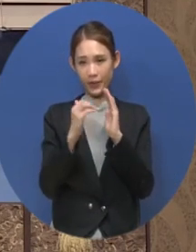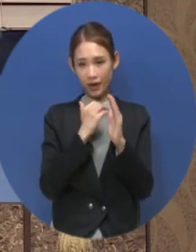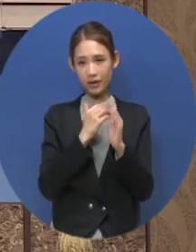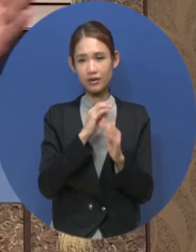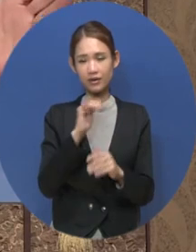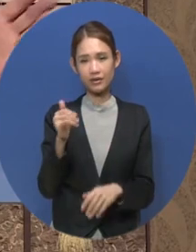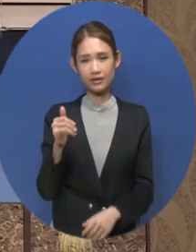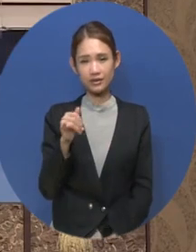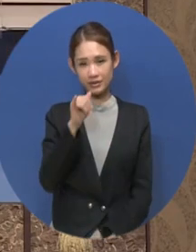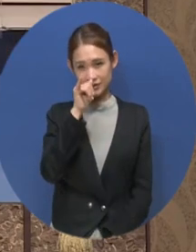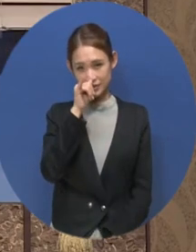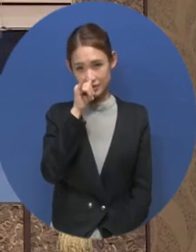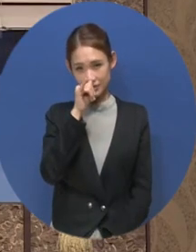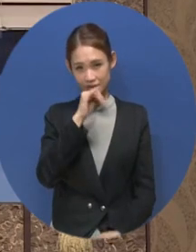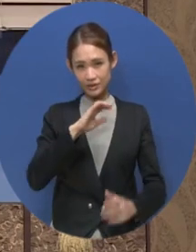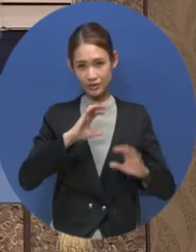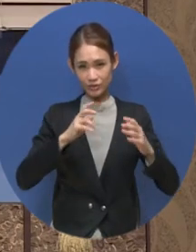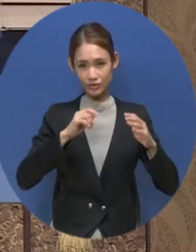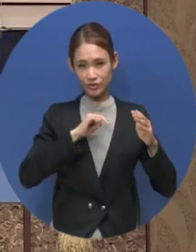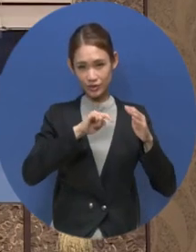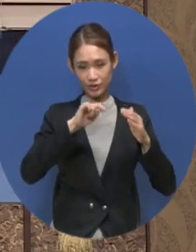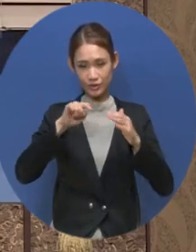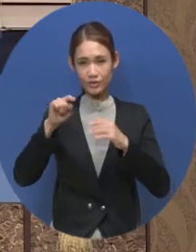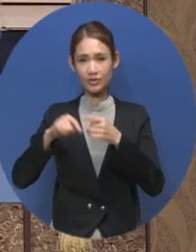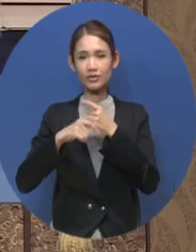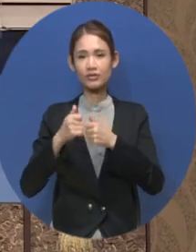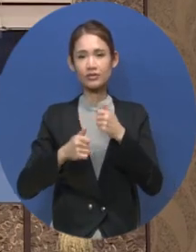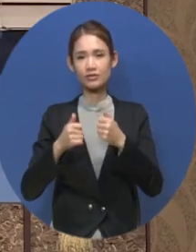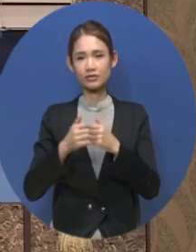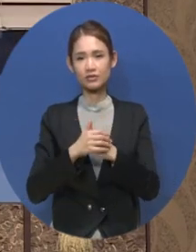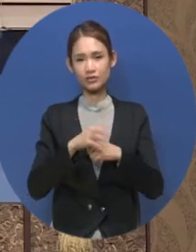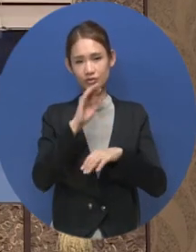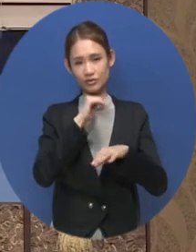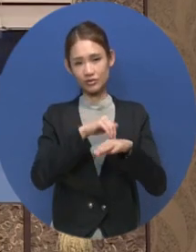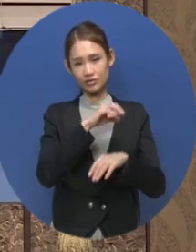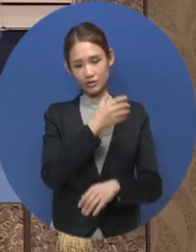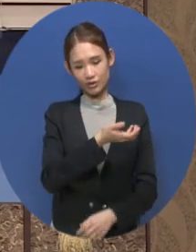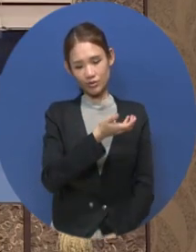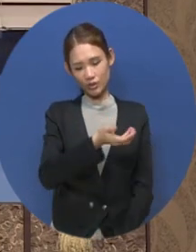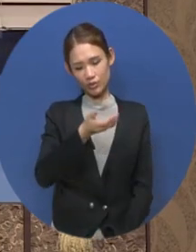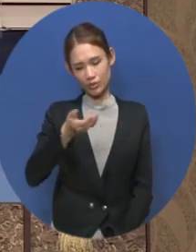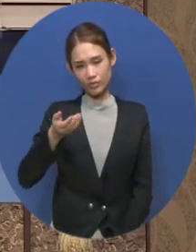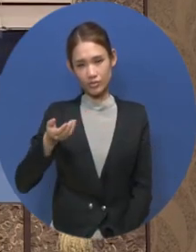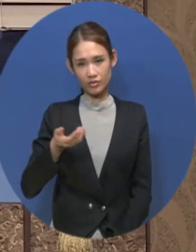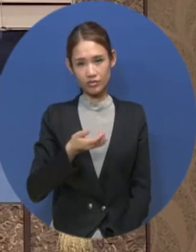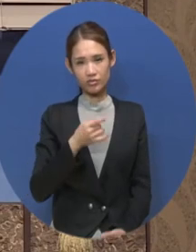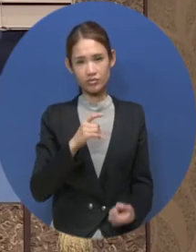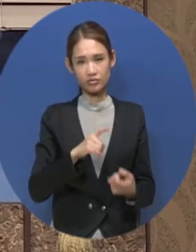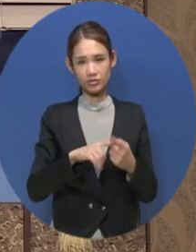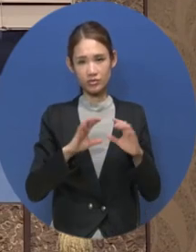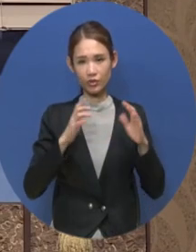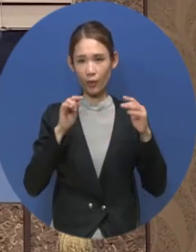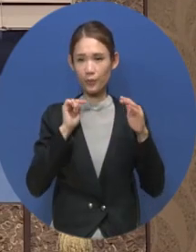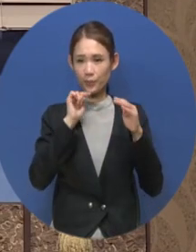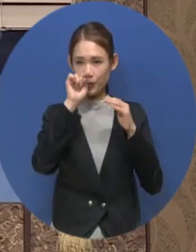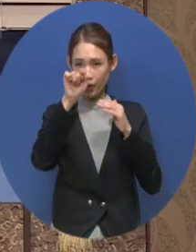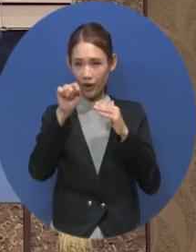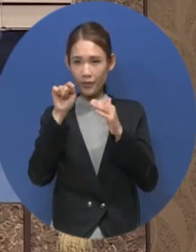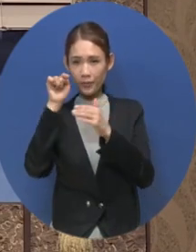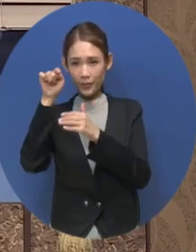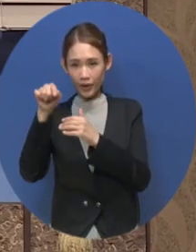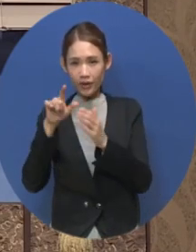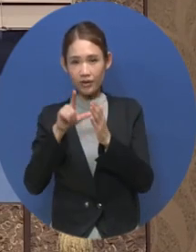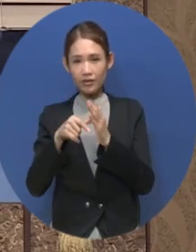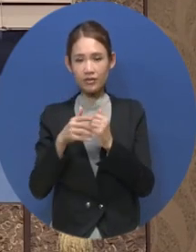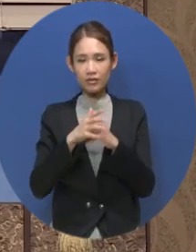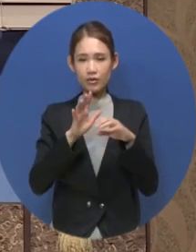아. 국경을 넘어다니면서 이제 시리즈별로 대회를 참가하고 훈련 장소를 옮겨 다니다 보니까 네. 국경을 넘어갈 때마다 네.